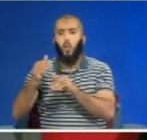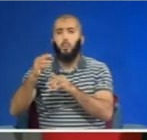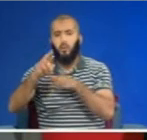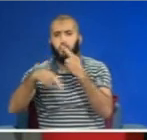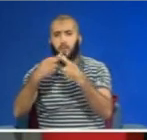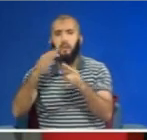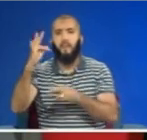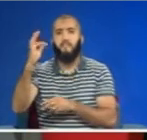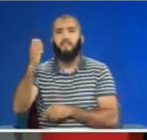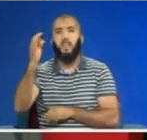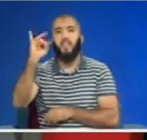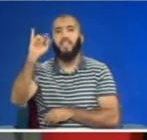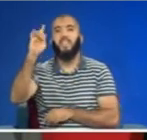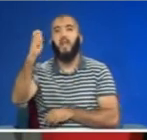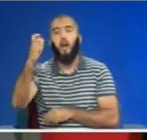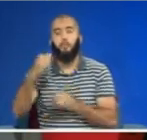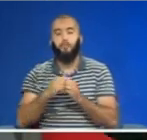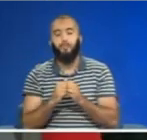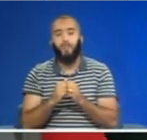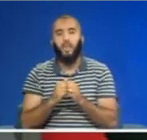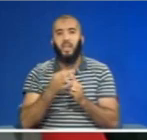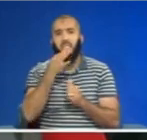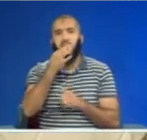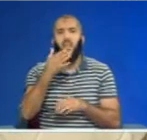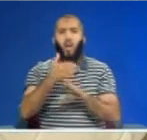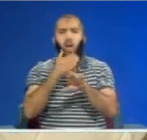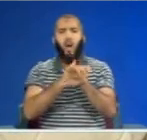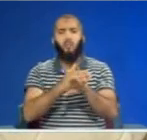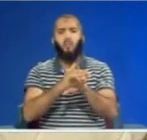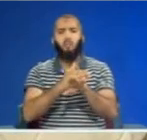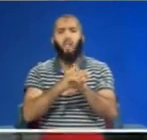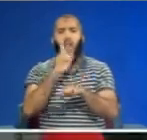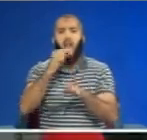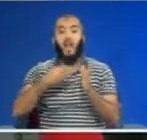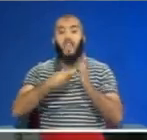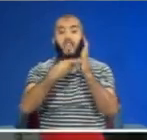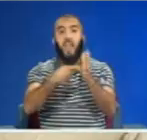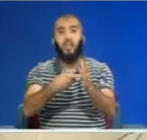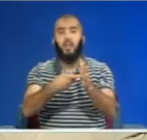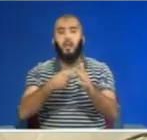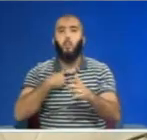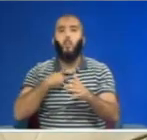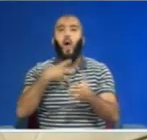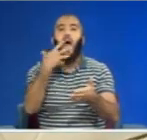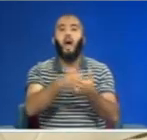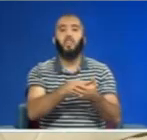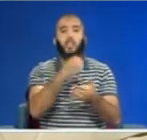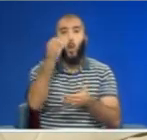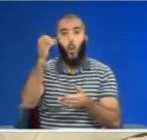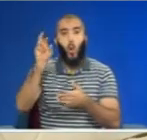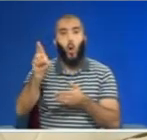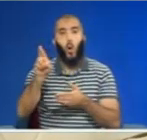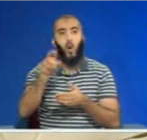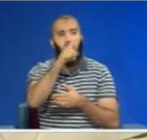دين شيخ وتهاونت فيه مع بينها وبين امرأة اشترت عليها الذهب، مات هذه المرأة رحمها الله،